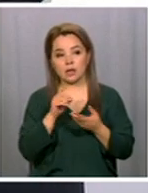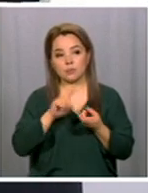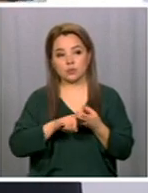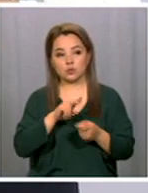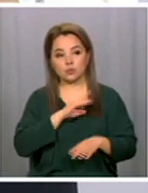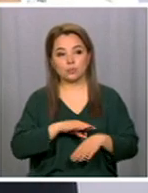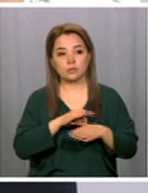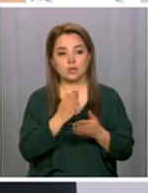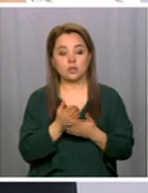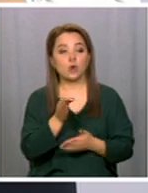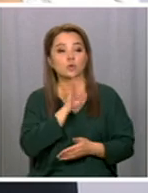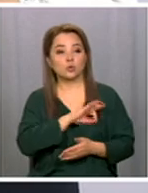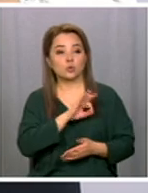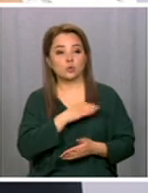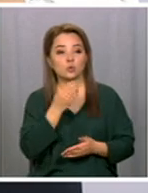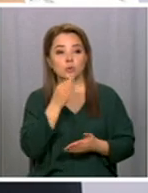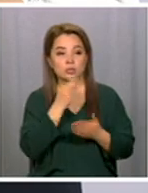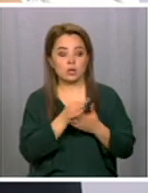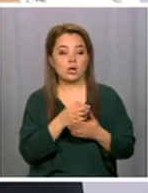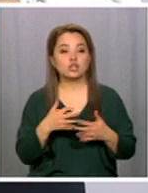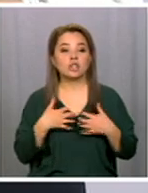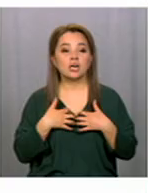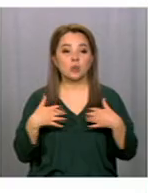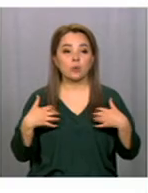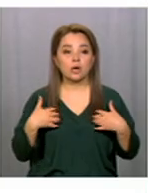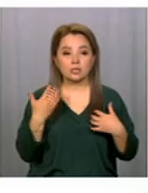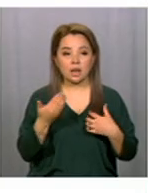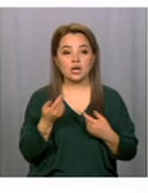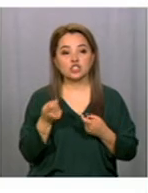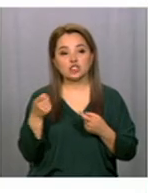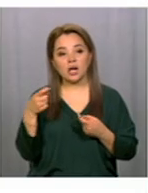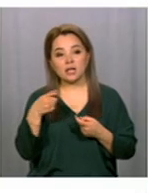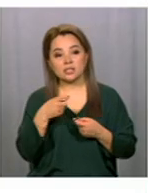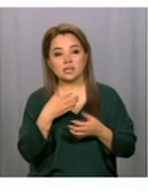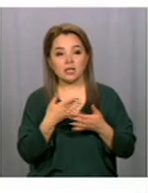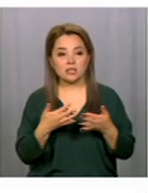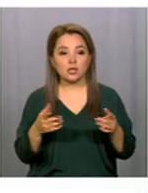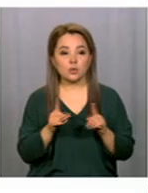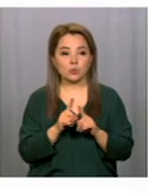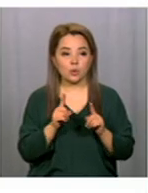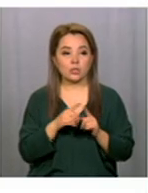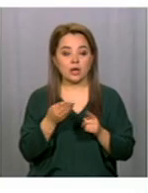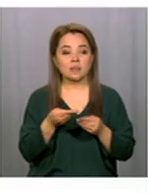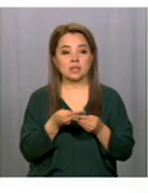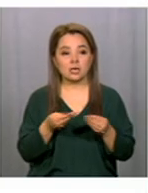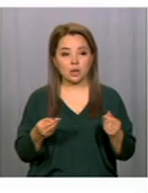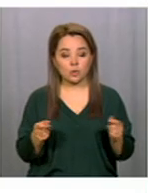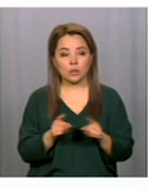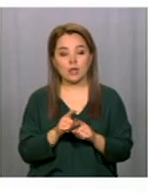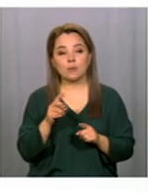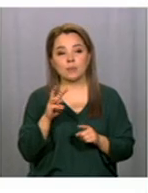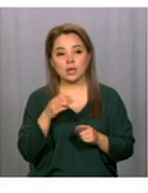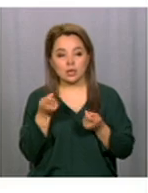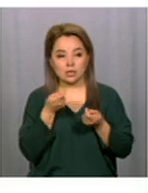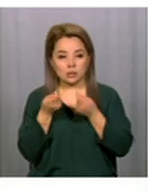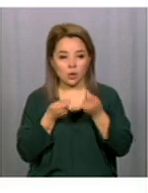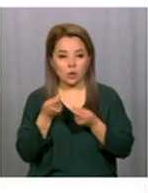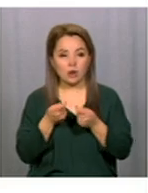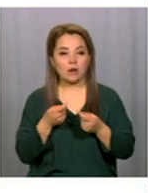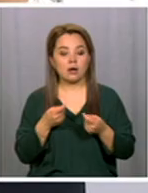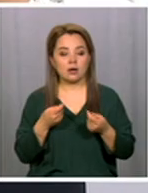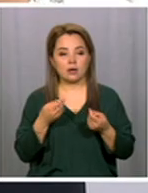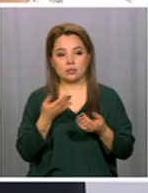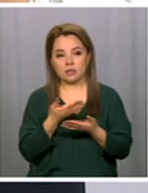Және тұтынушыларға жануарлар, жәндіктер жататын болса, ыдыратушыларға микроағзалар